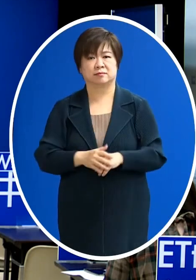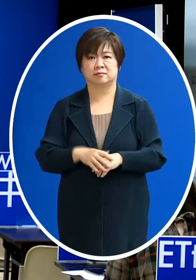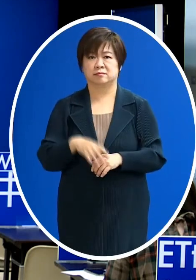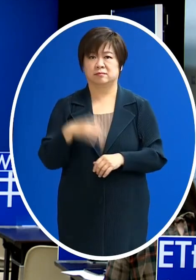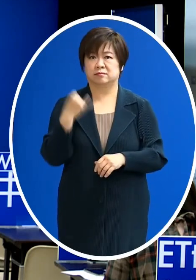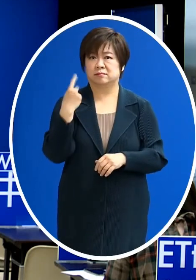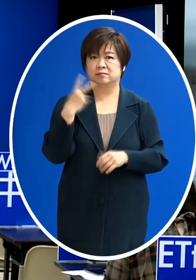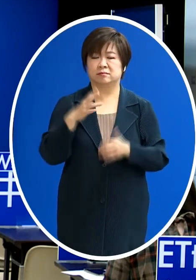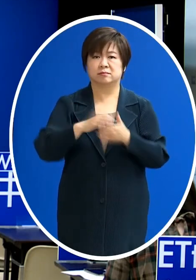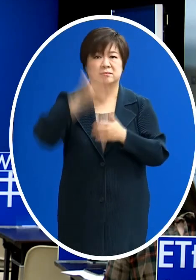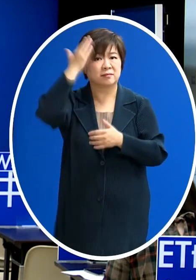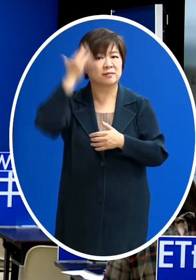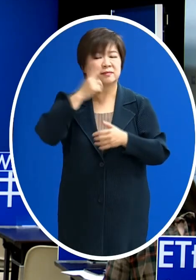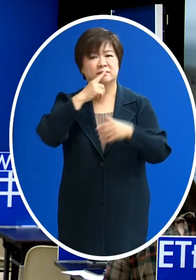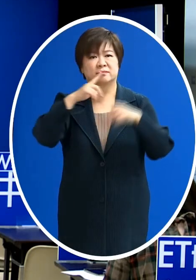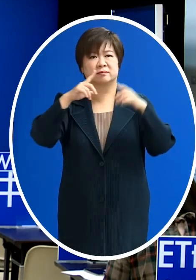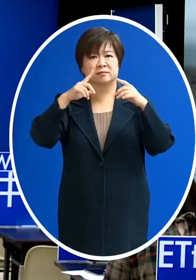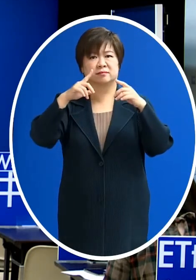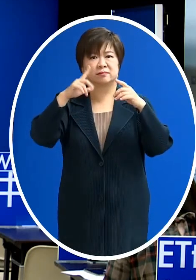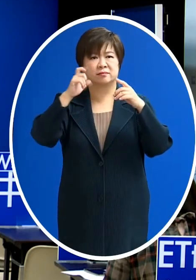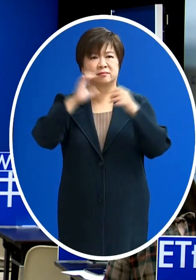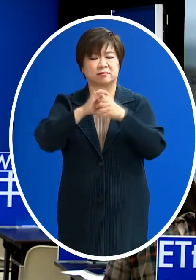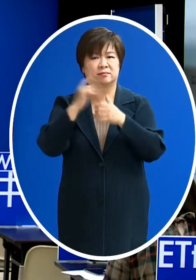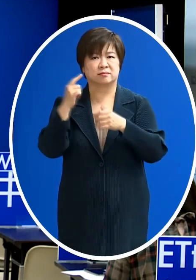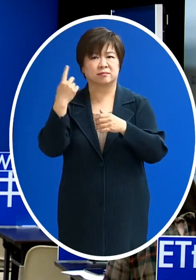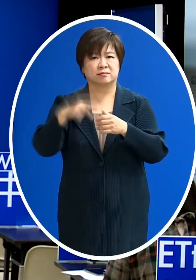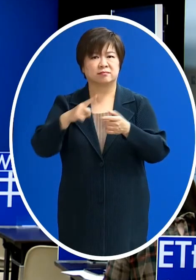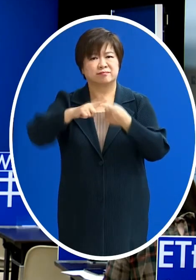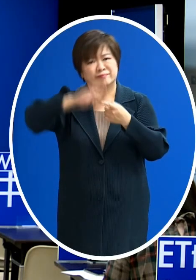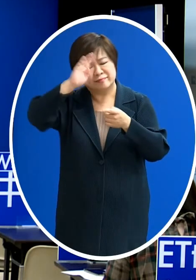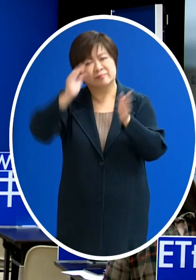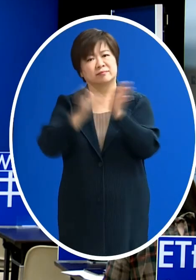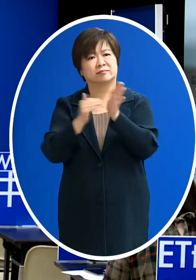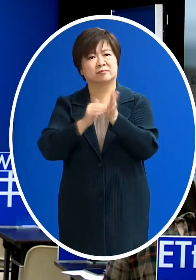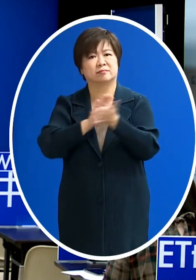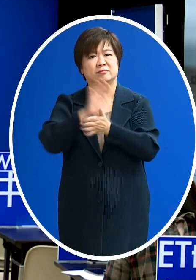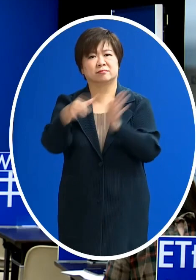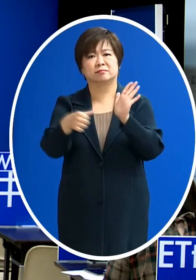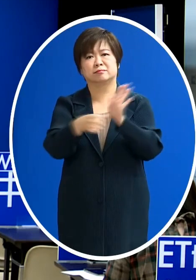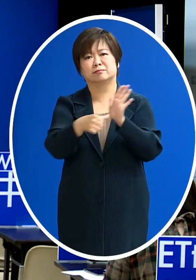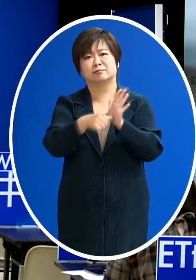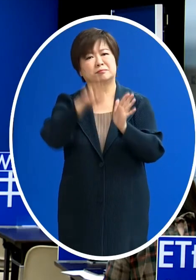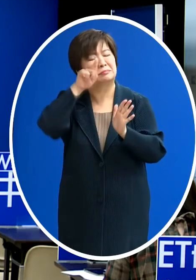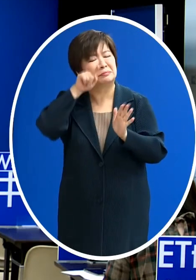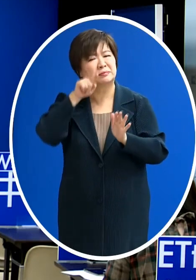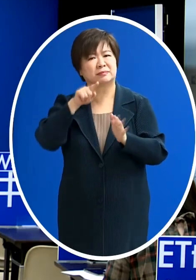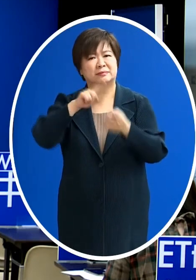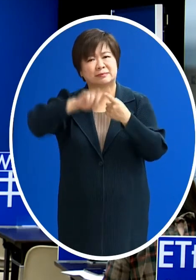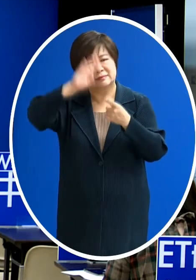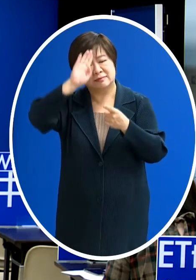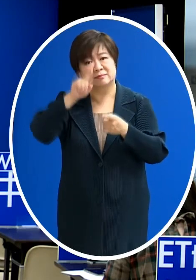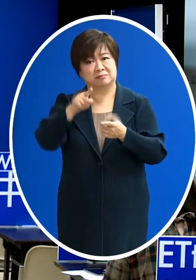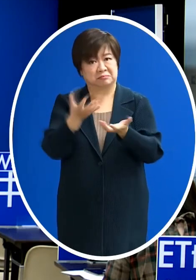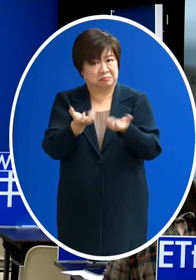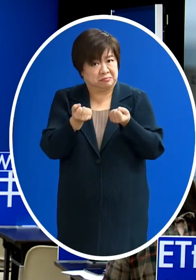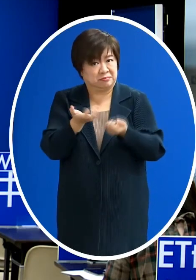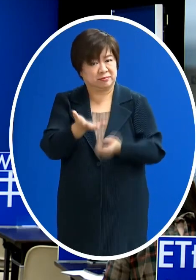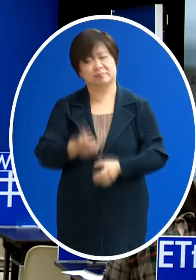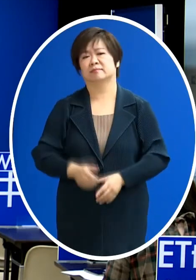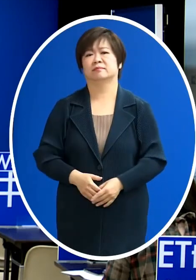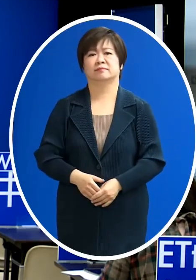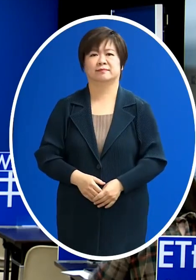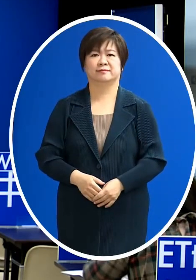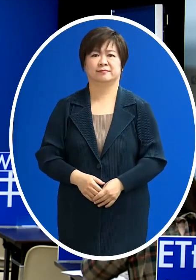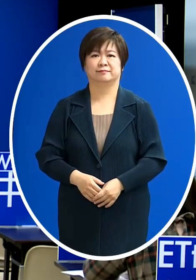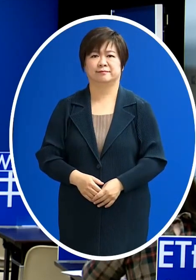出您的黑白照惹意，那稍早的时候他有贴文道歉，不过一度打错您的名字，那对于这样的道歉您接受吗？谢谢。 打